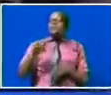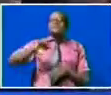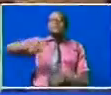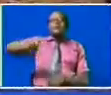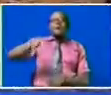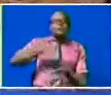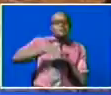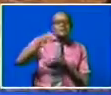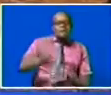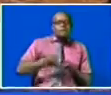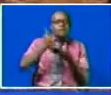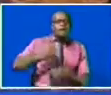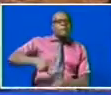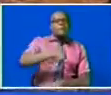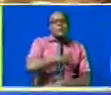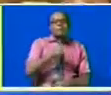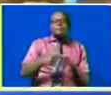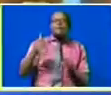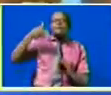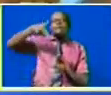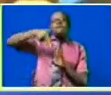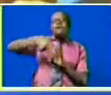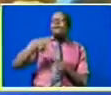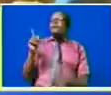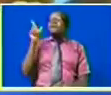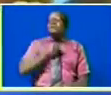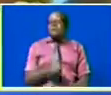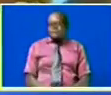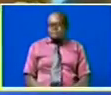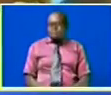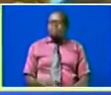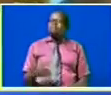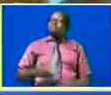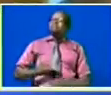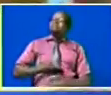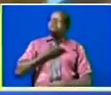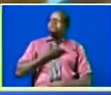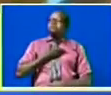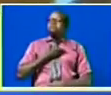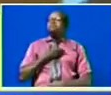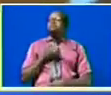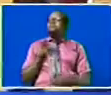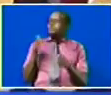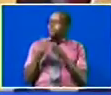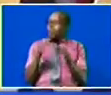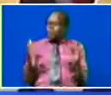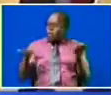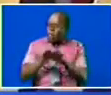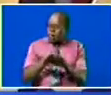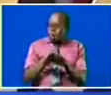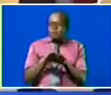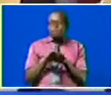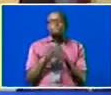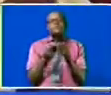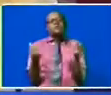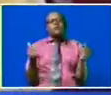alitumwa, hayasaidii sisi. Hata mafuta iliisha. Wakiwa wamejaa majonzi, wito wa migodi hiyo kufungwa kwa usalama wao ni